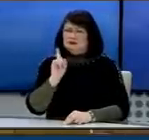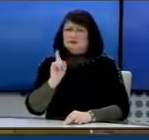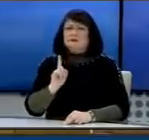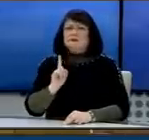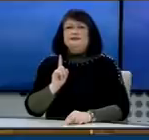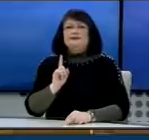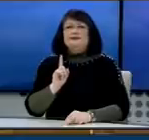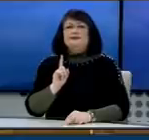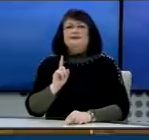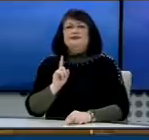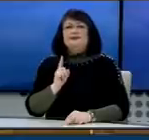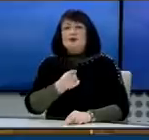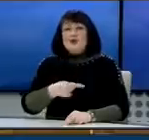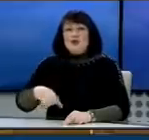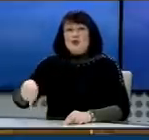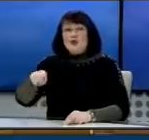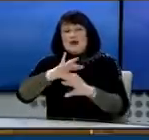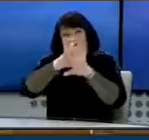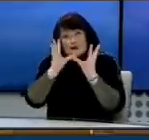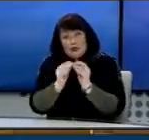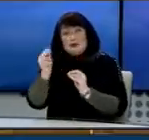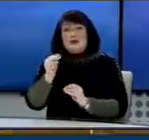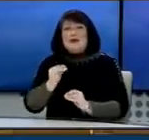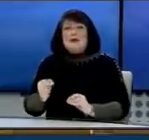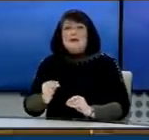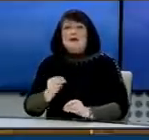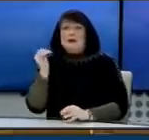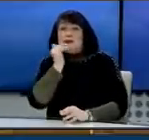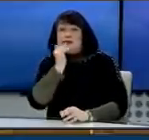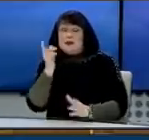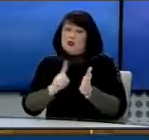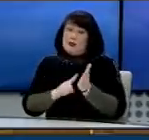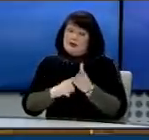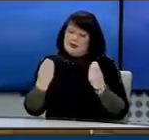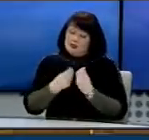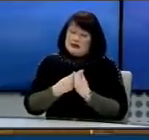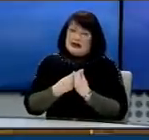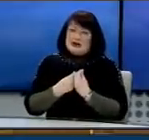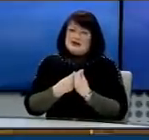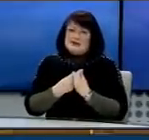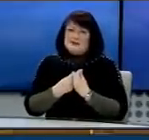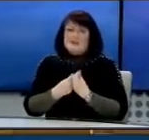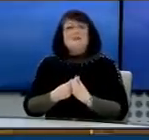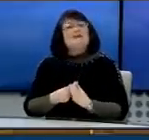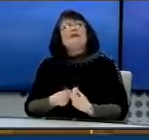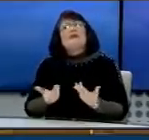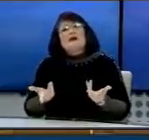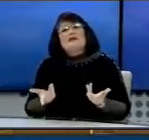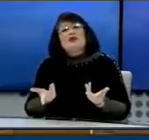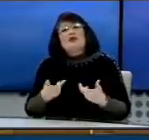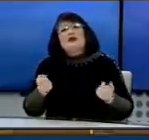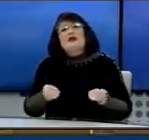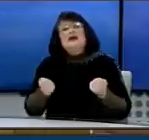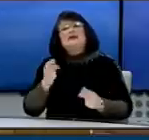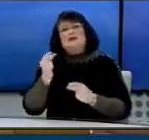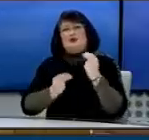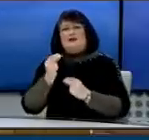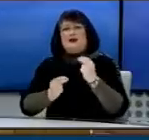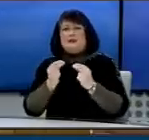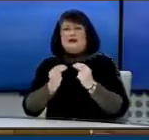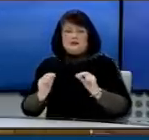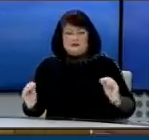έχουμε όλοι σε όλα την ταχύτητα την οποία πρέπει. Και αυτό ισχύει και για τα προβλήματα τα